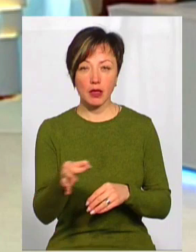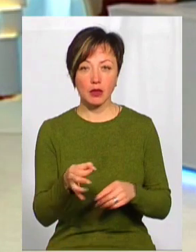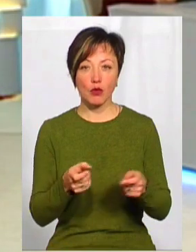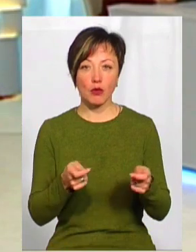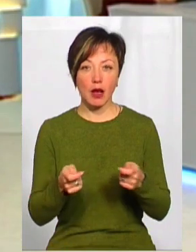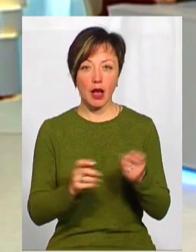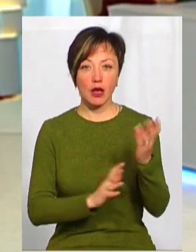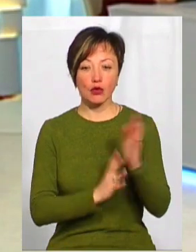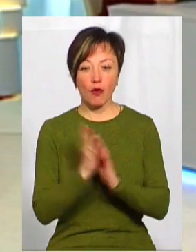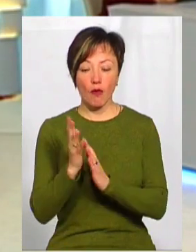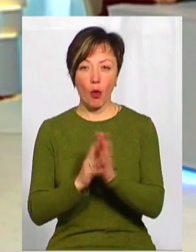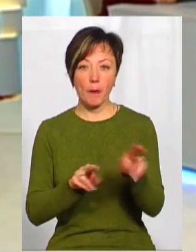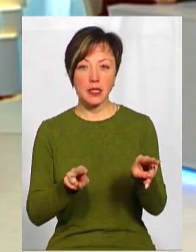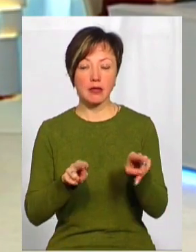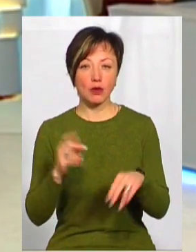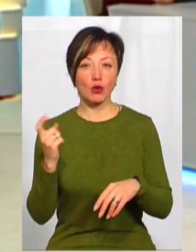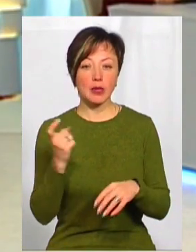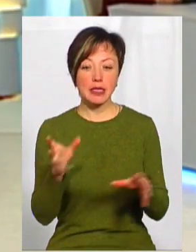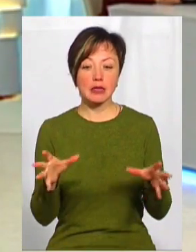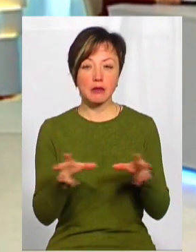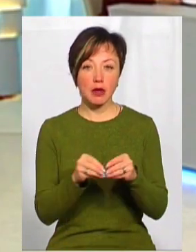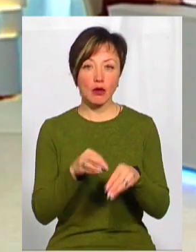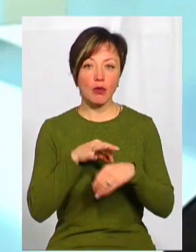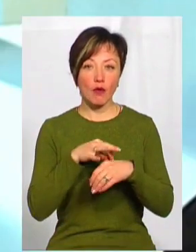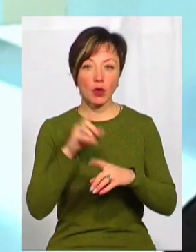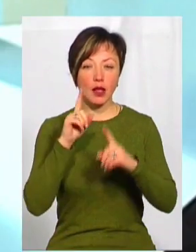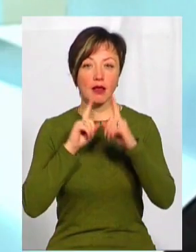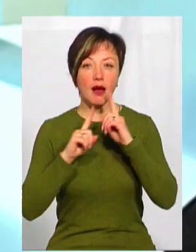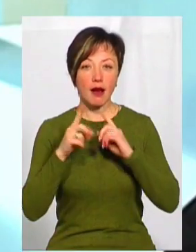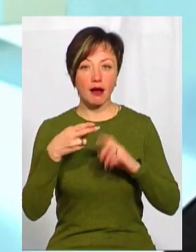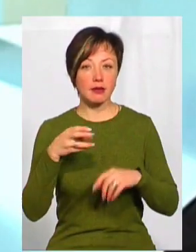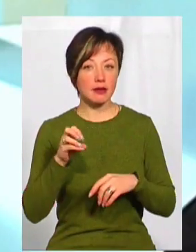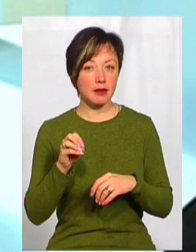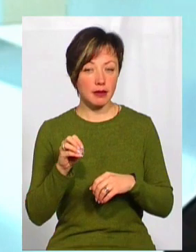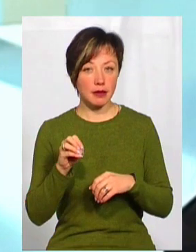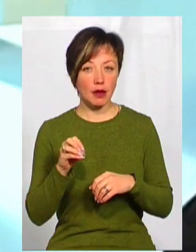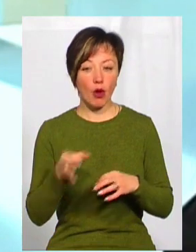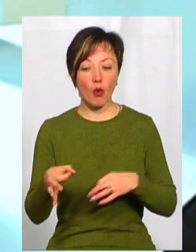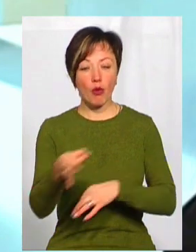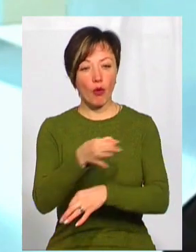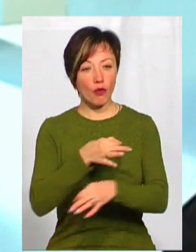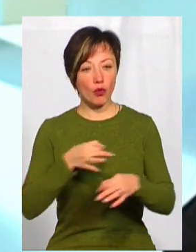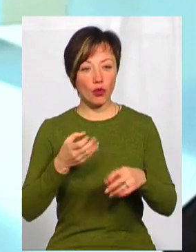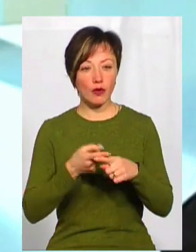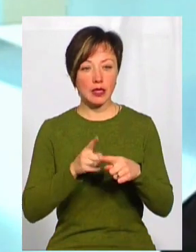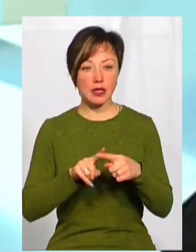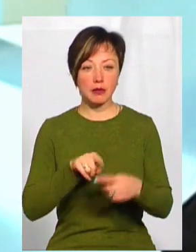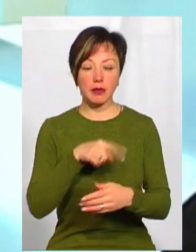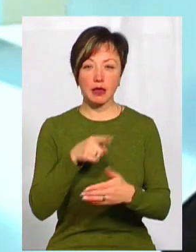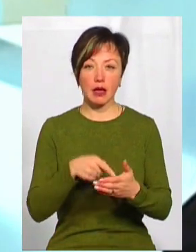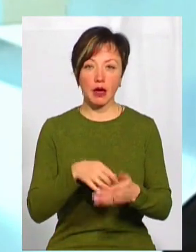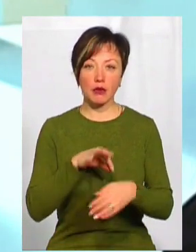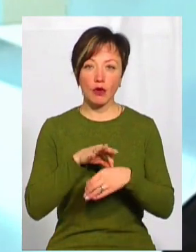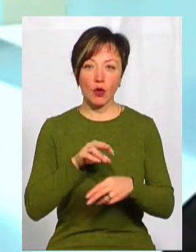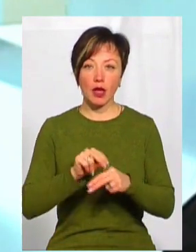управлінням лісового та мисливського господарства спільно проводили наради, де обговорювали ці питання,